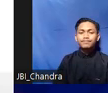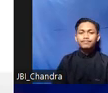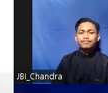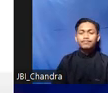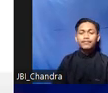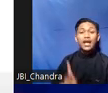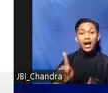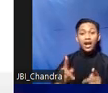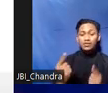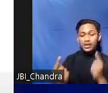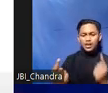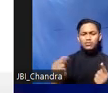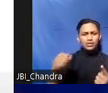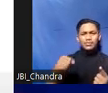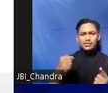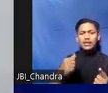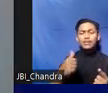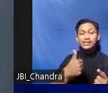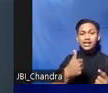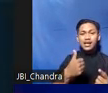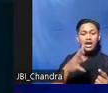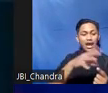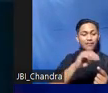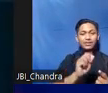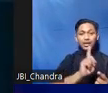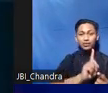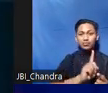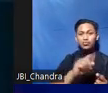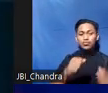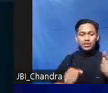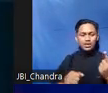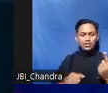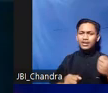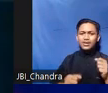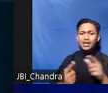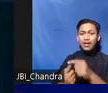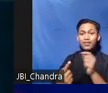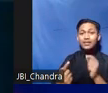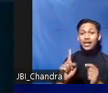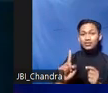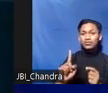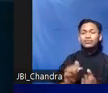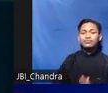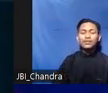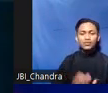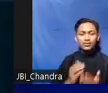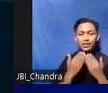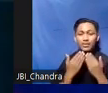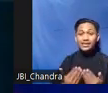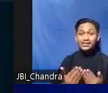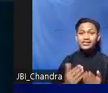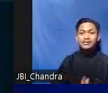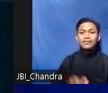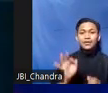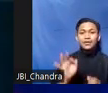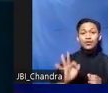nanti bisa support di software lainnya Terima kasih mungkin dari saya presentasinya cuma sekian